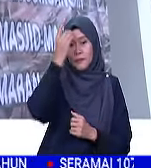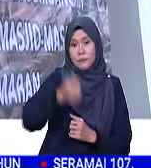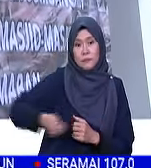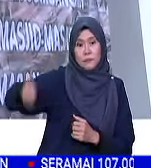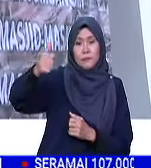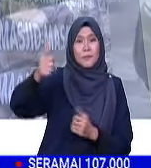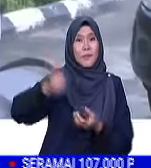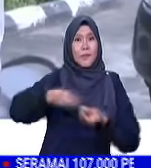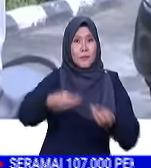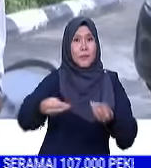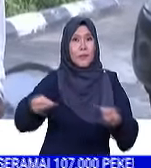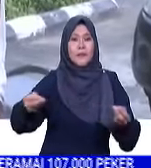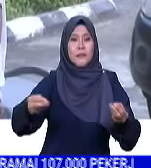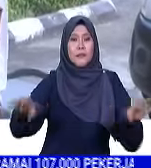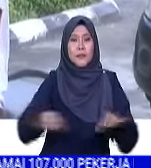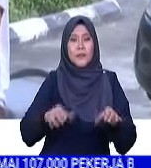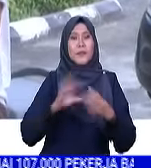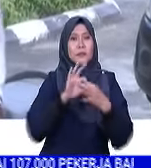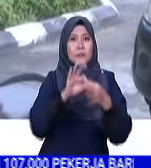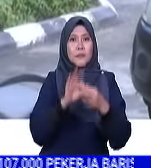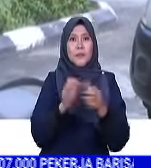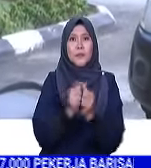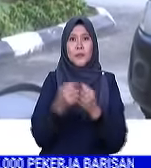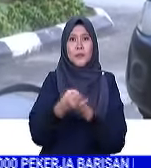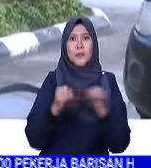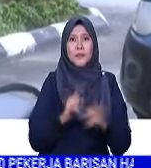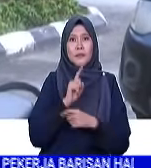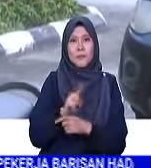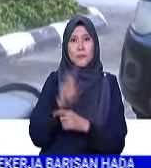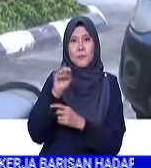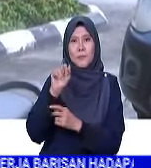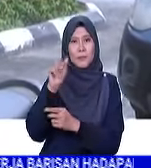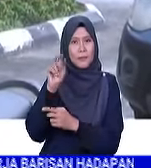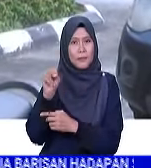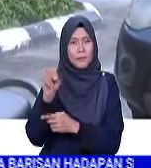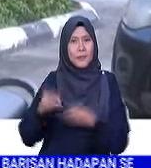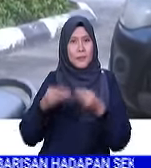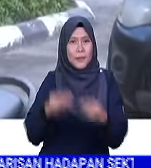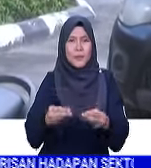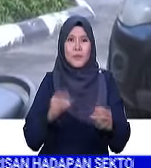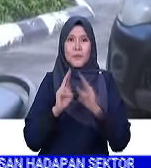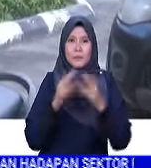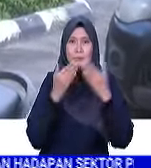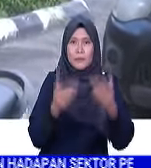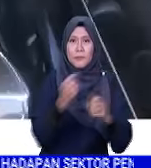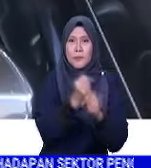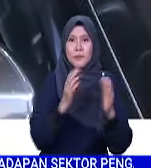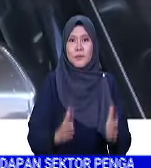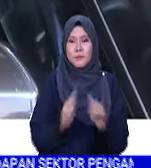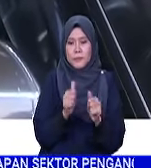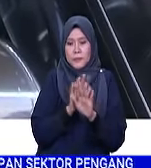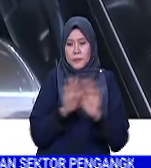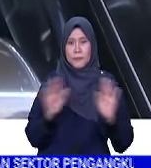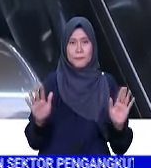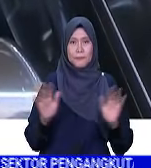Muttalib, agihan dibuat dengan kerjasama Pejabat Agama Islam daerah Maran. Ia diberi sebagai penghargaan buat petugas